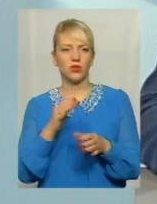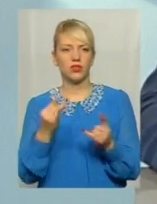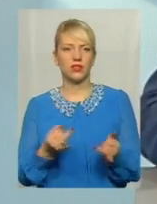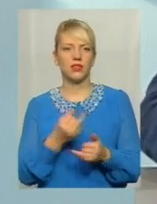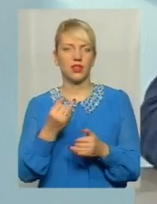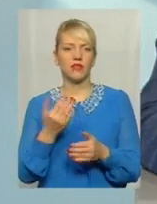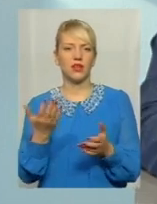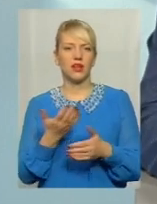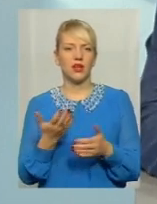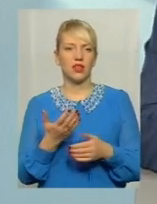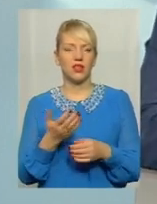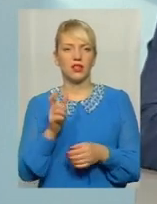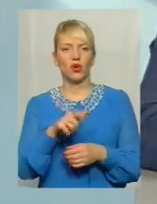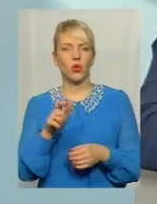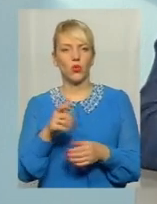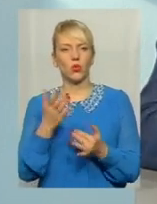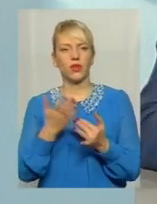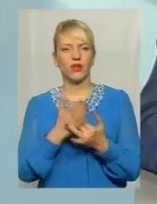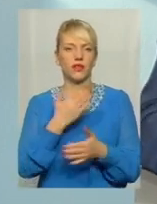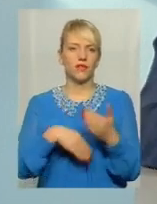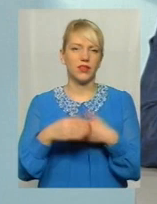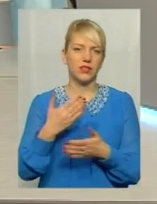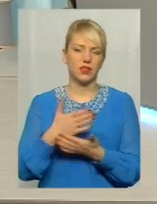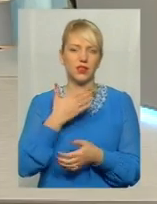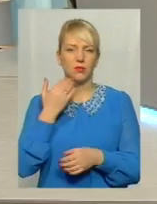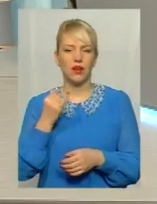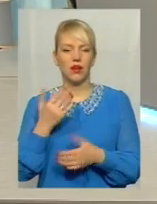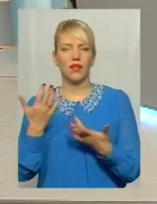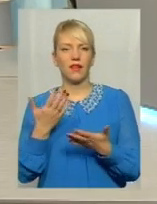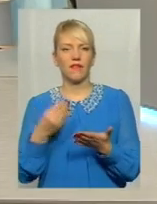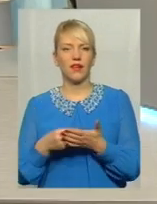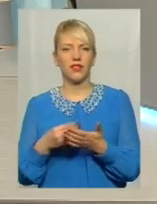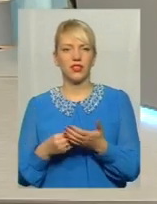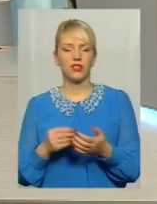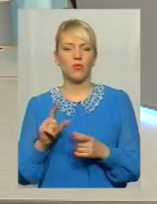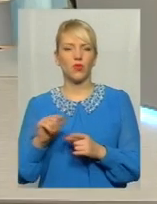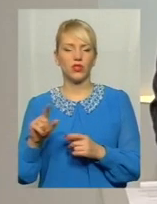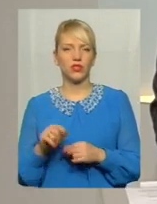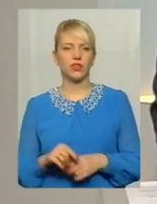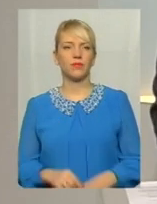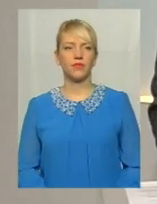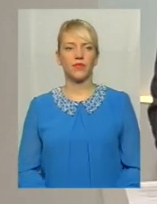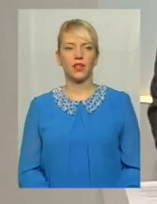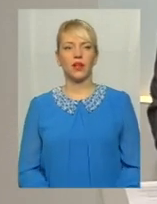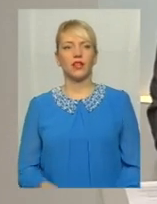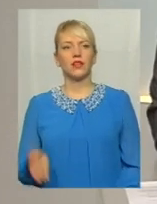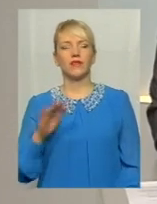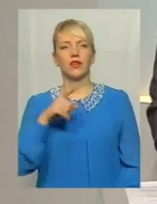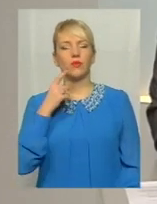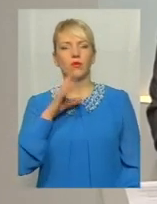цікавити, якої категорії пасажир зайшов, яка вартість проїзду. До речі, про соціальні перевезення також вони зазнали